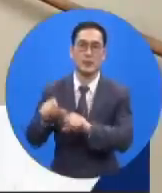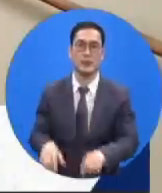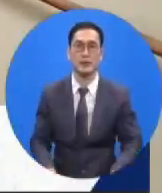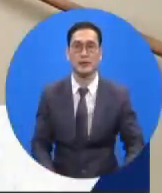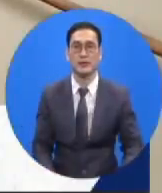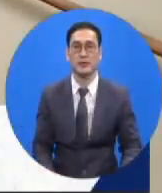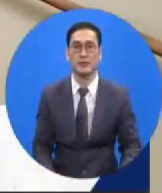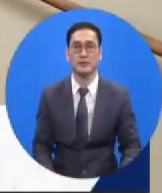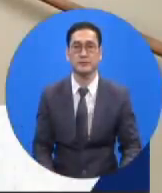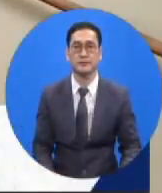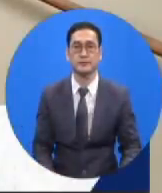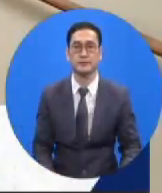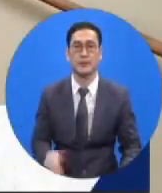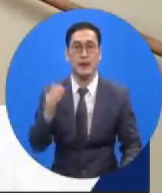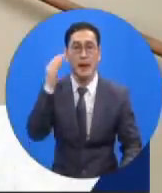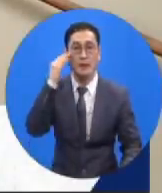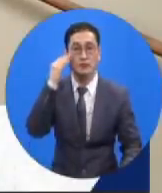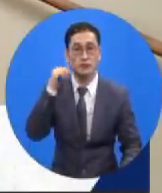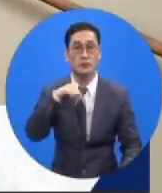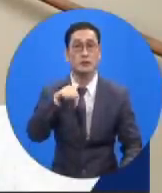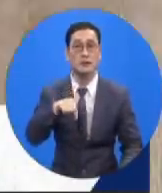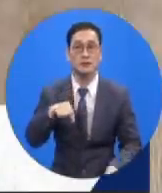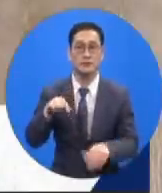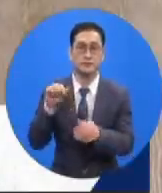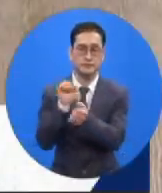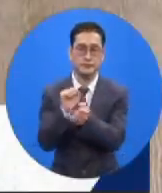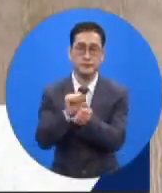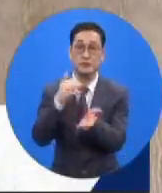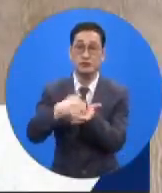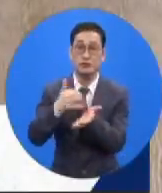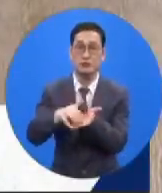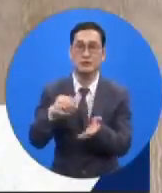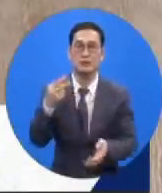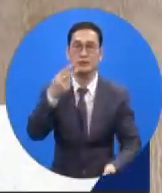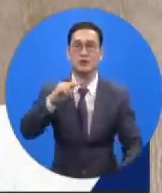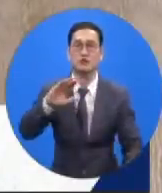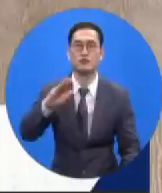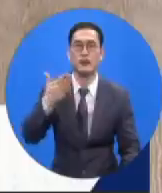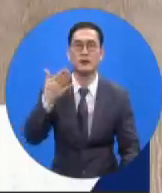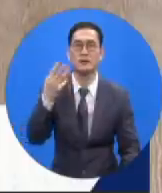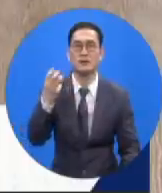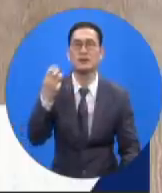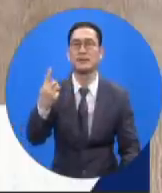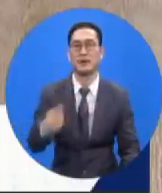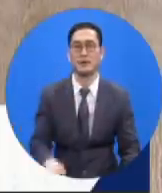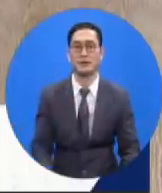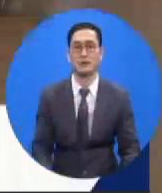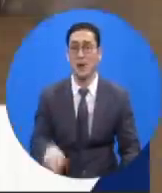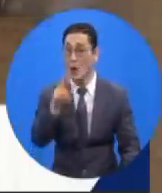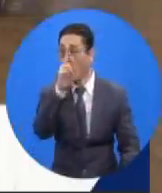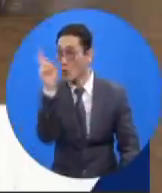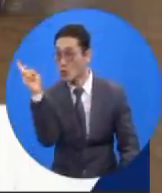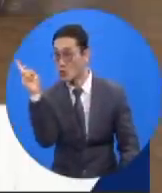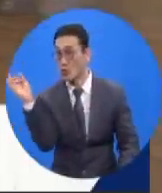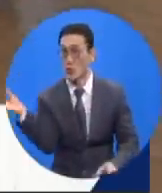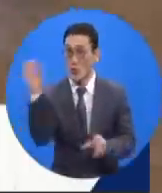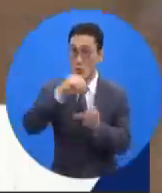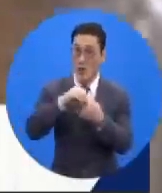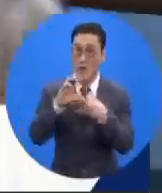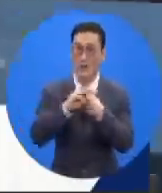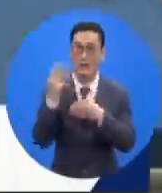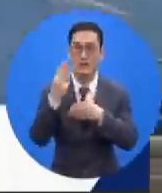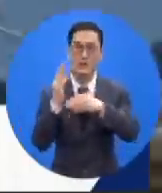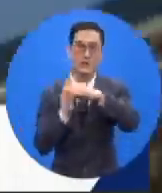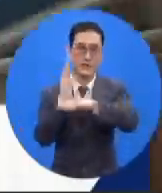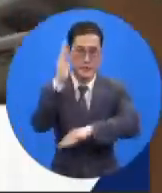수치입니다. 이로써 국내 확진자 수는 2,931명을 기록했는데요. 오후 집계까지 합하면 3,000명을 넘길